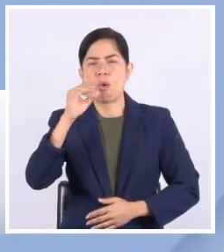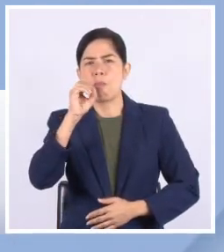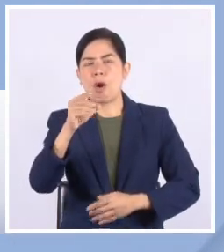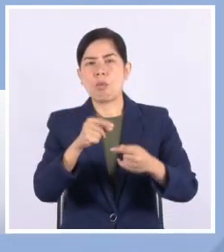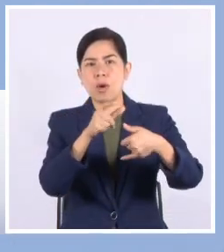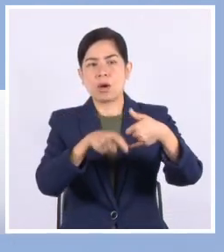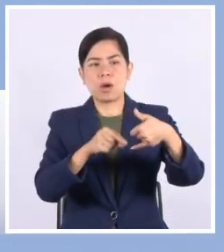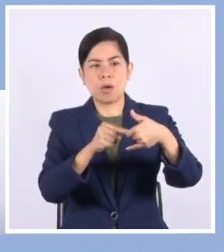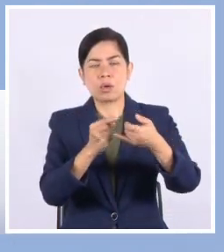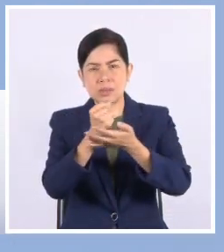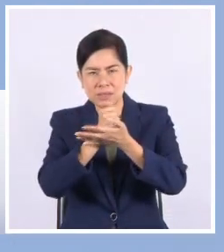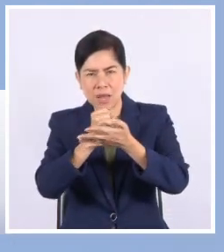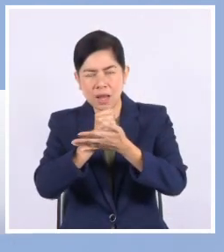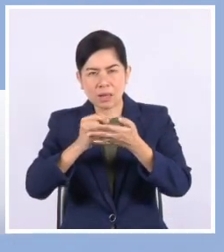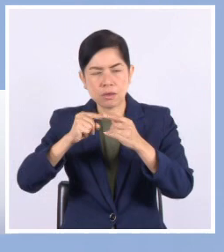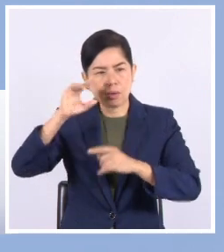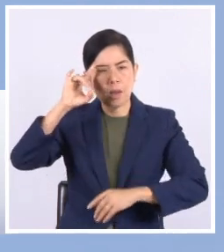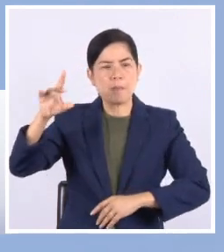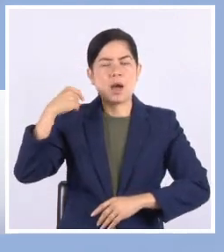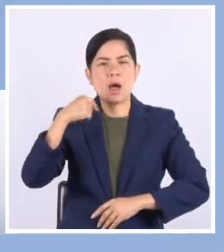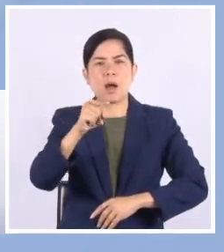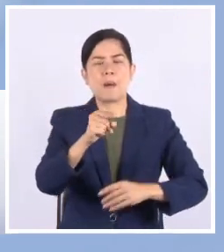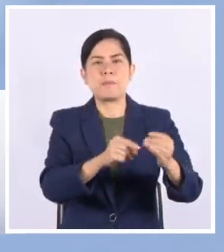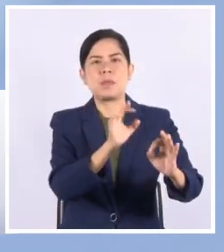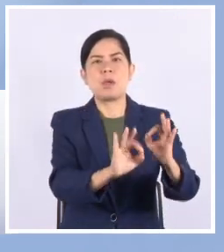หมดเลยต้องให้รถมา